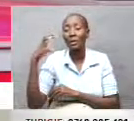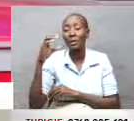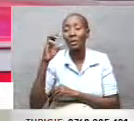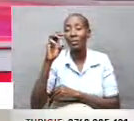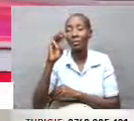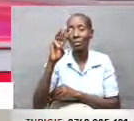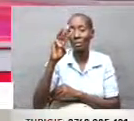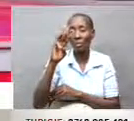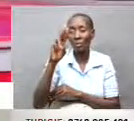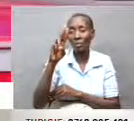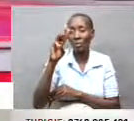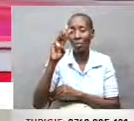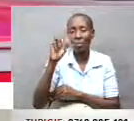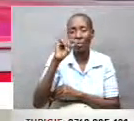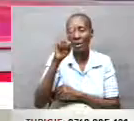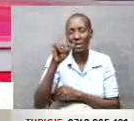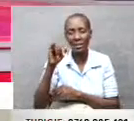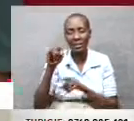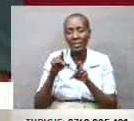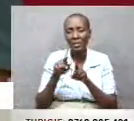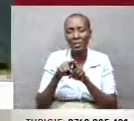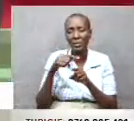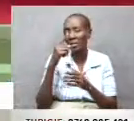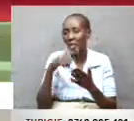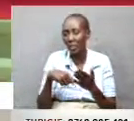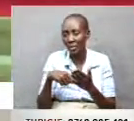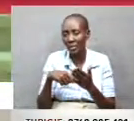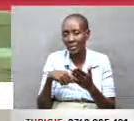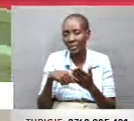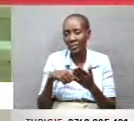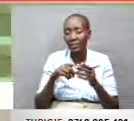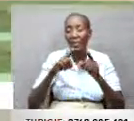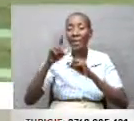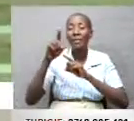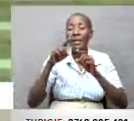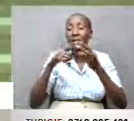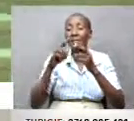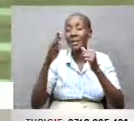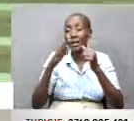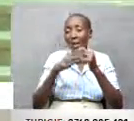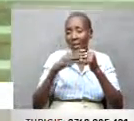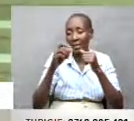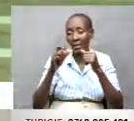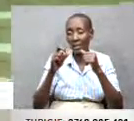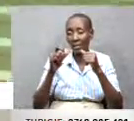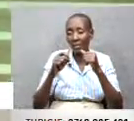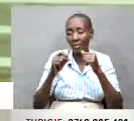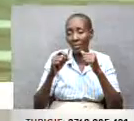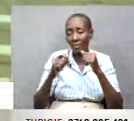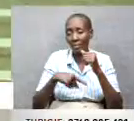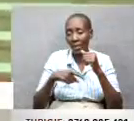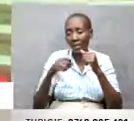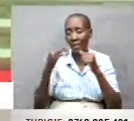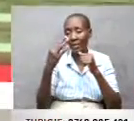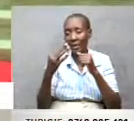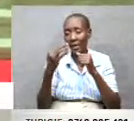wakihudhuria. Yupo Tony Mwirigi na maelezo zaidi. Safari ilianza tarehe 9 Machi mwaka 2018 wakati